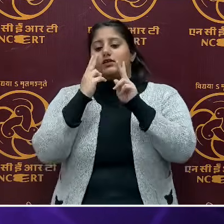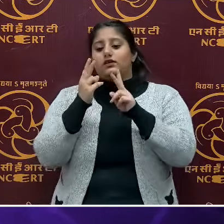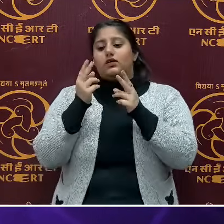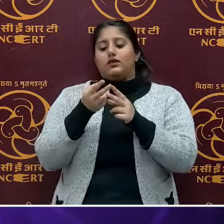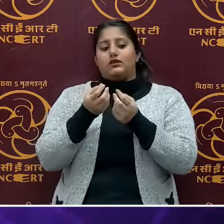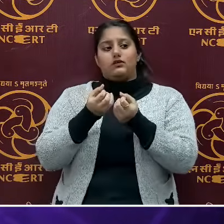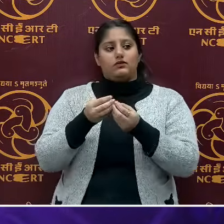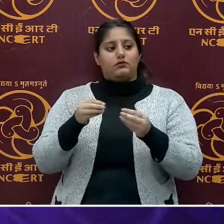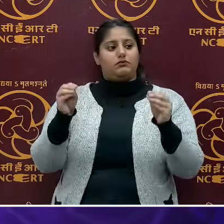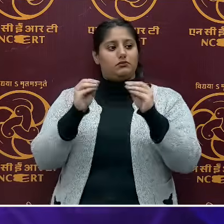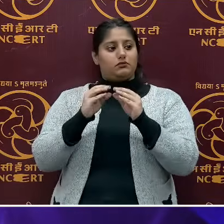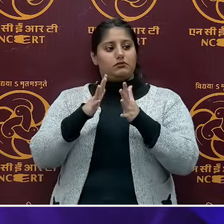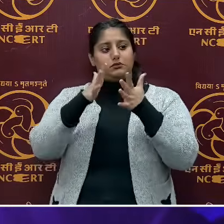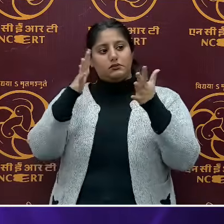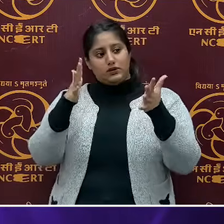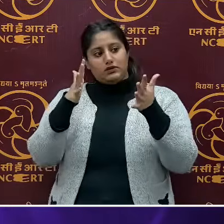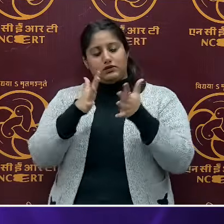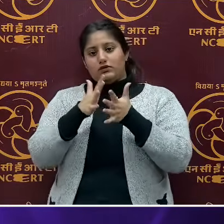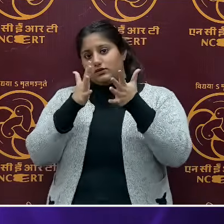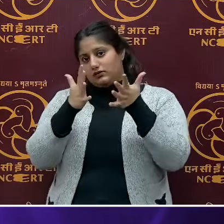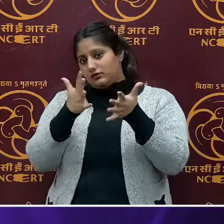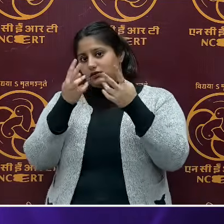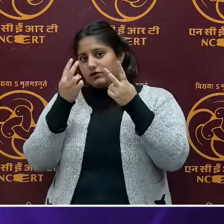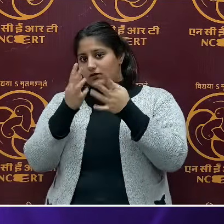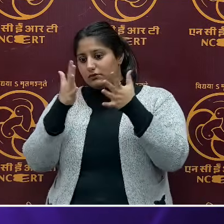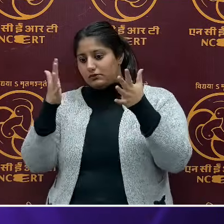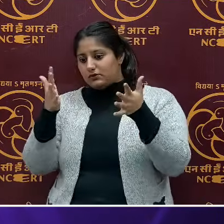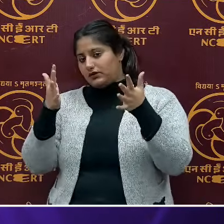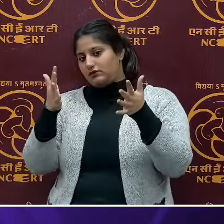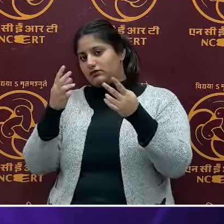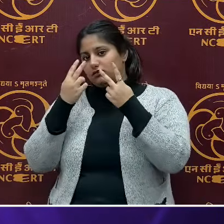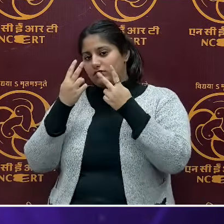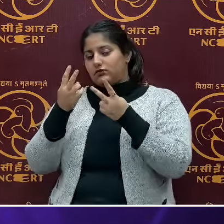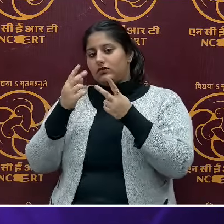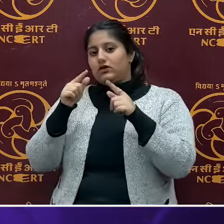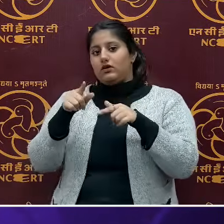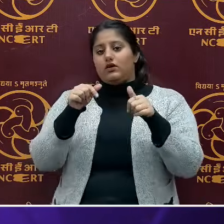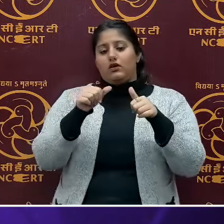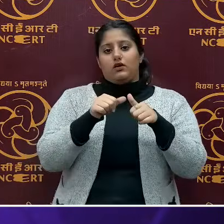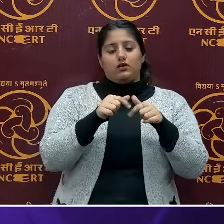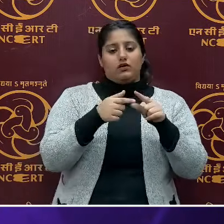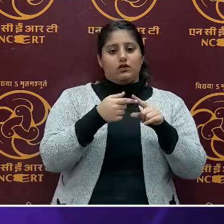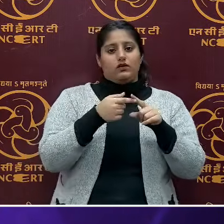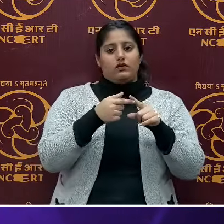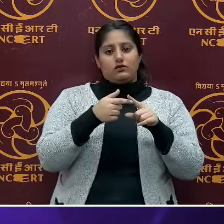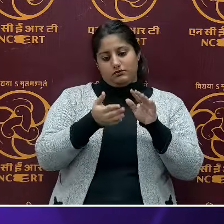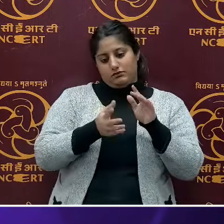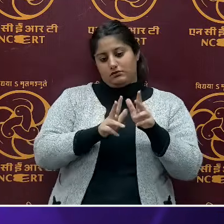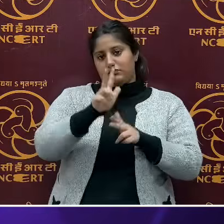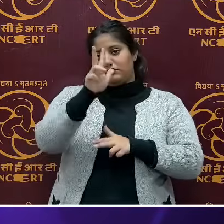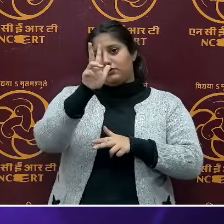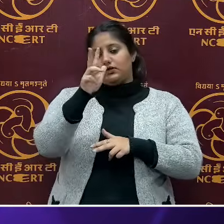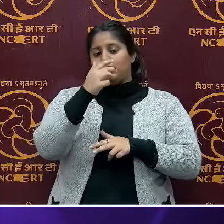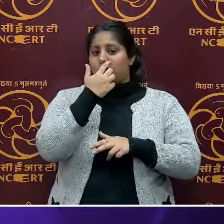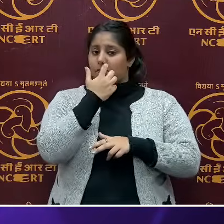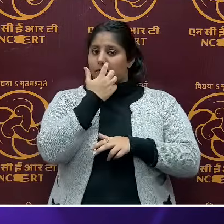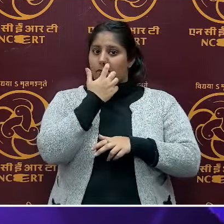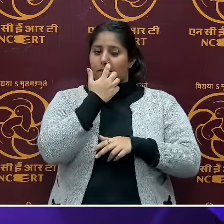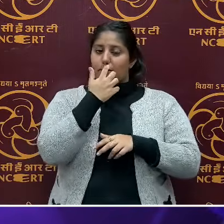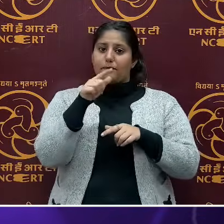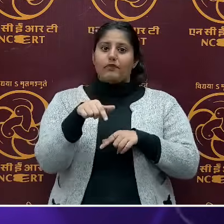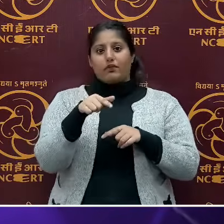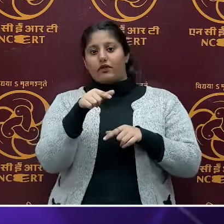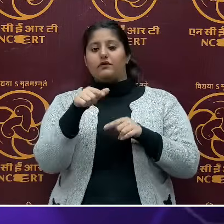wider. है ना? Absolutely. ये थोड़े से wider हैं. And E1 looks taller. Yes. Fine.